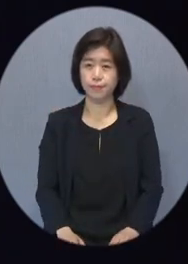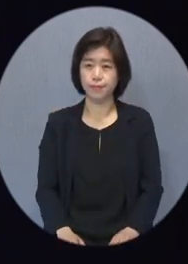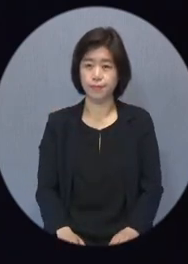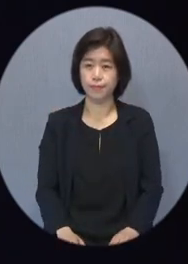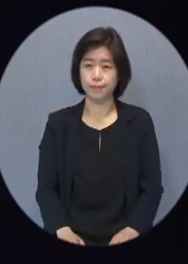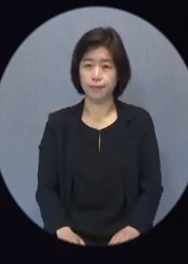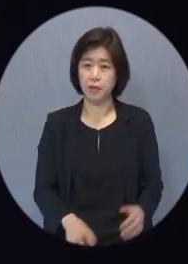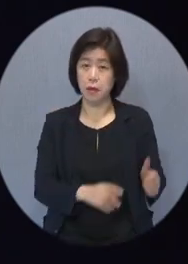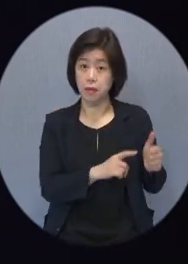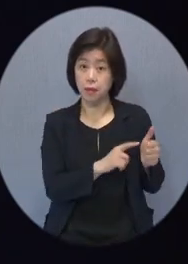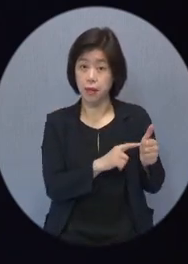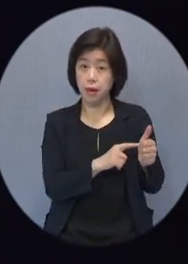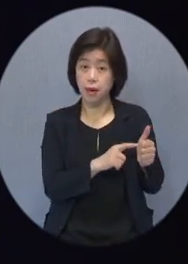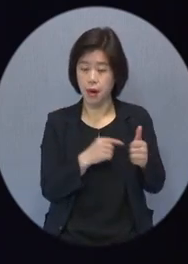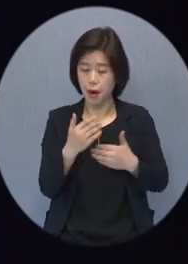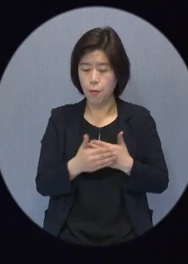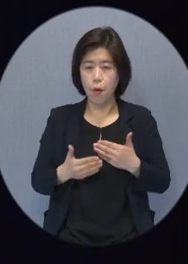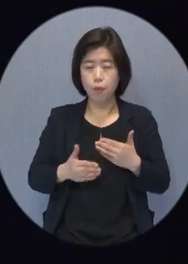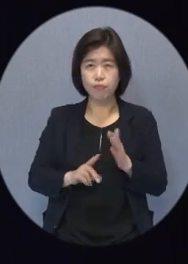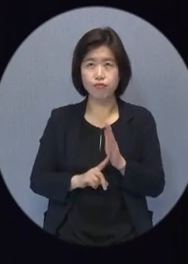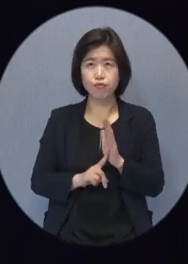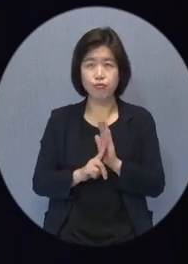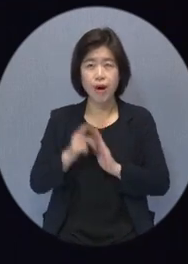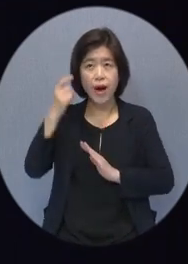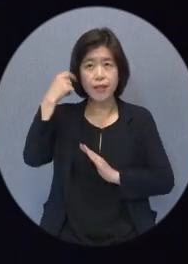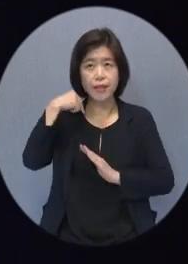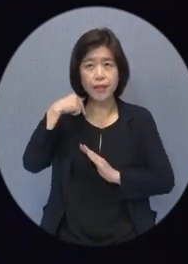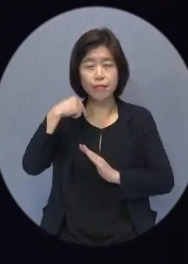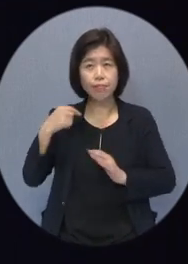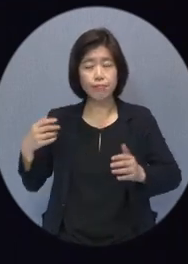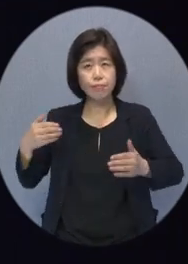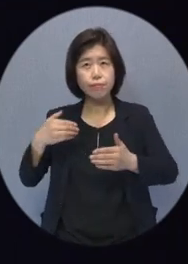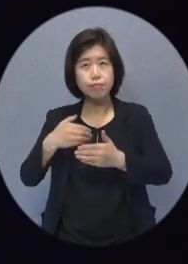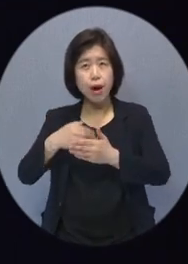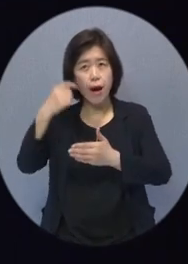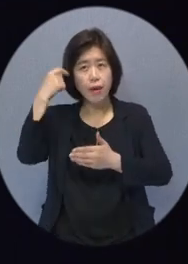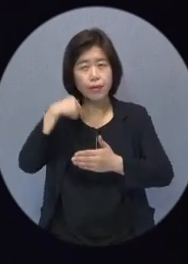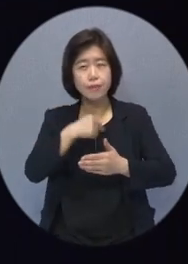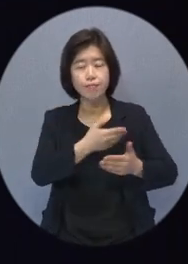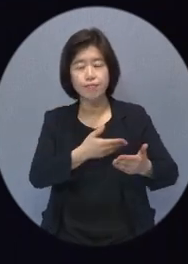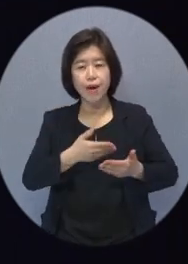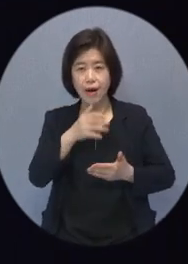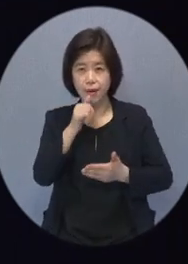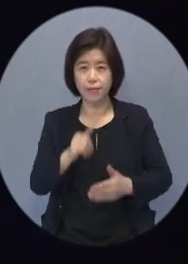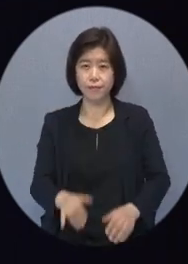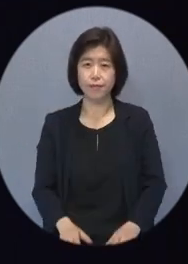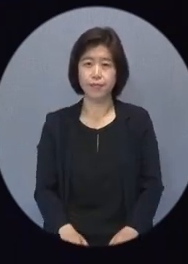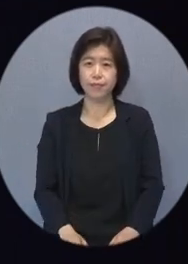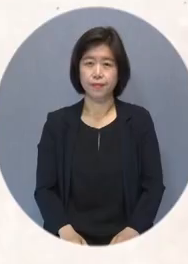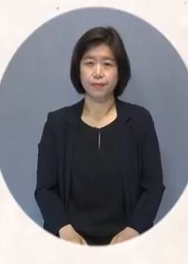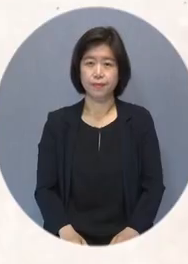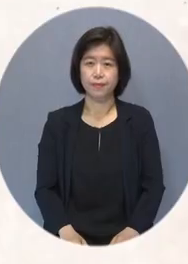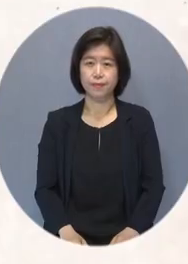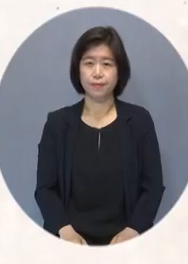미지근한 그의 체온이 내게로 전해져오고 있었다.